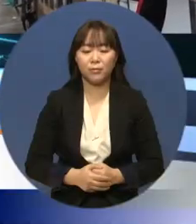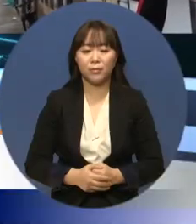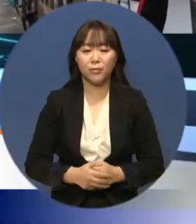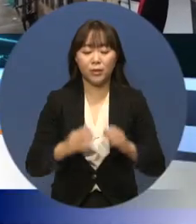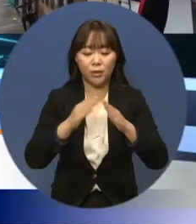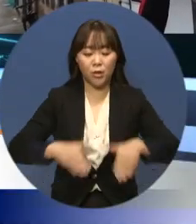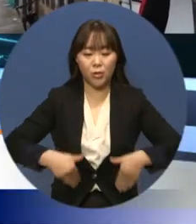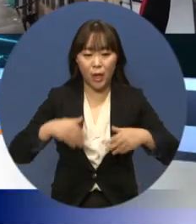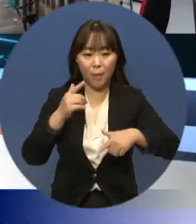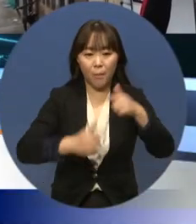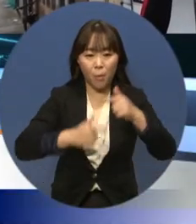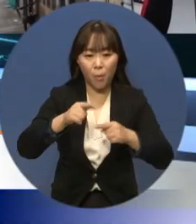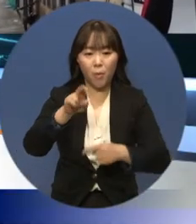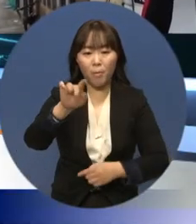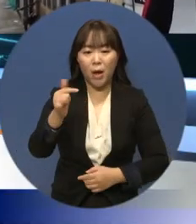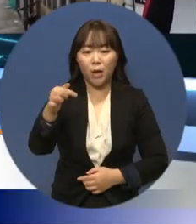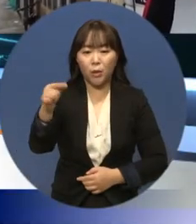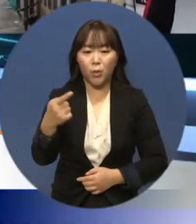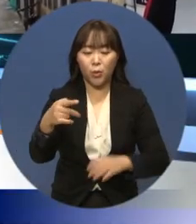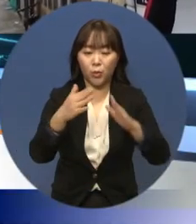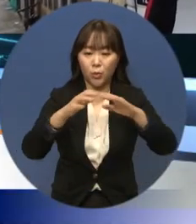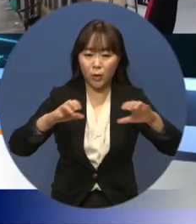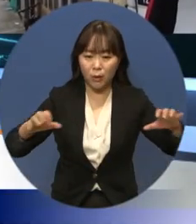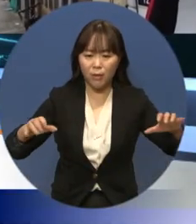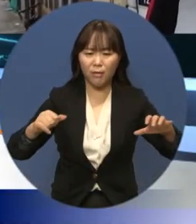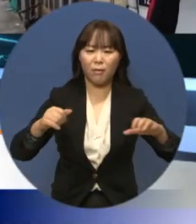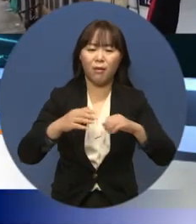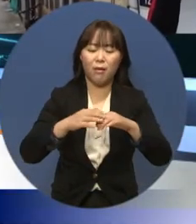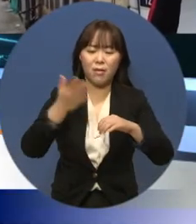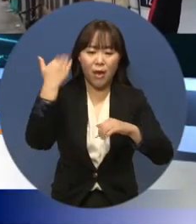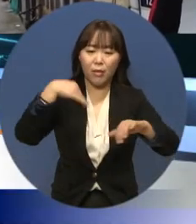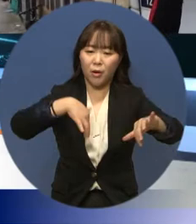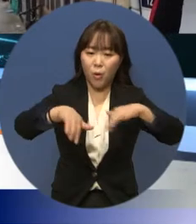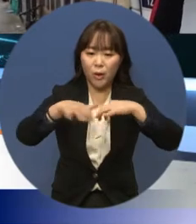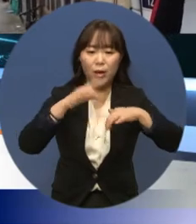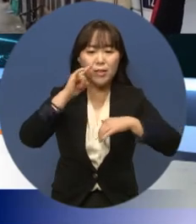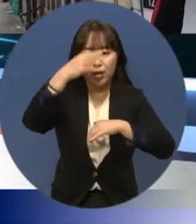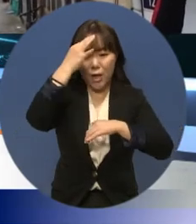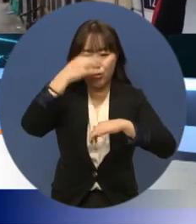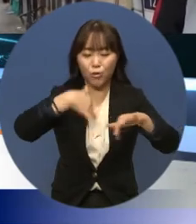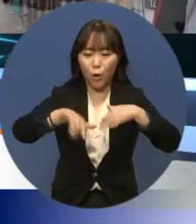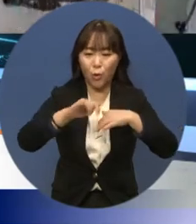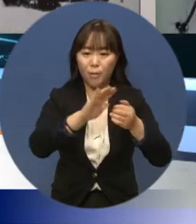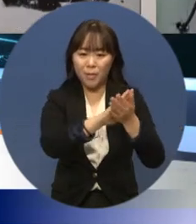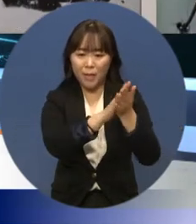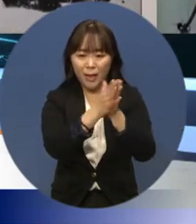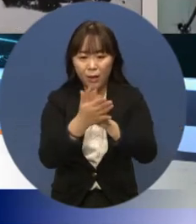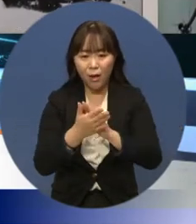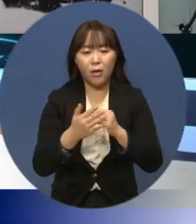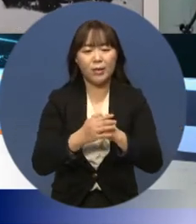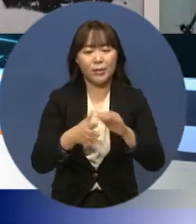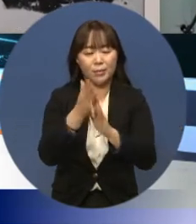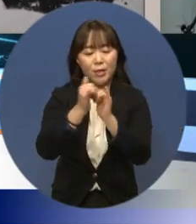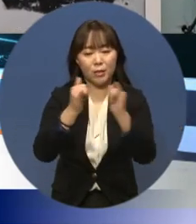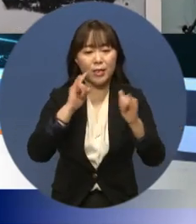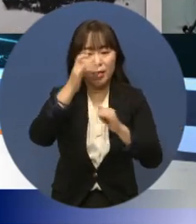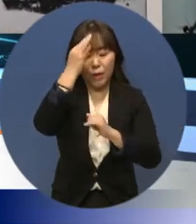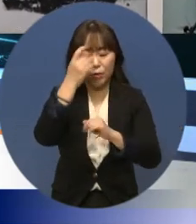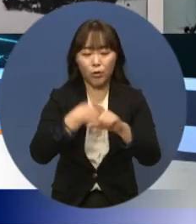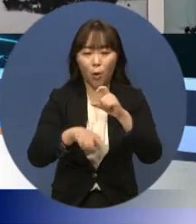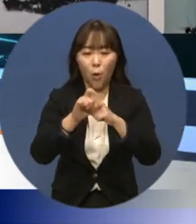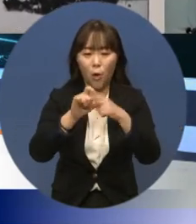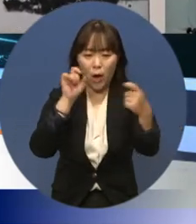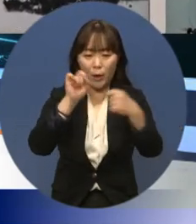전남 목포시 만호동의 옛 거리가 예술적인 거리로 단장했습니다. 시민들이 예술을 보다 가까이에서 접할 수